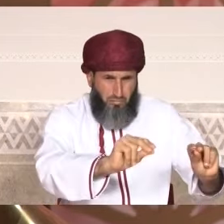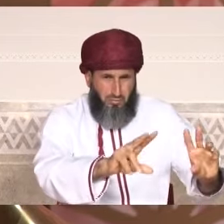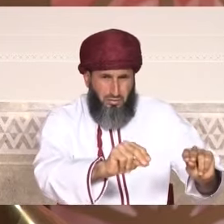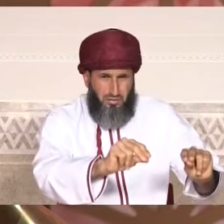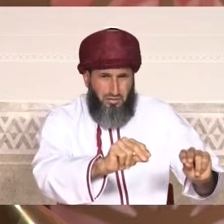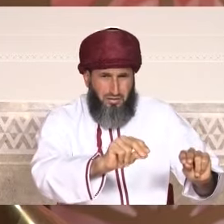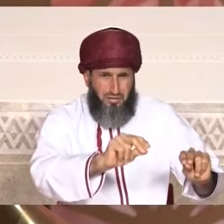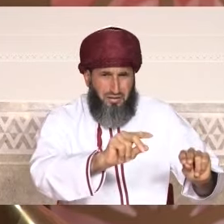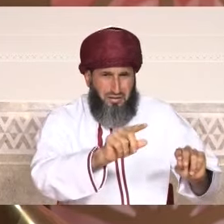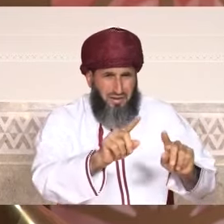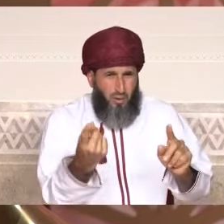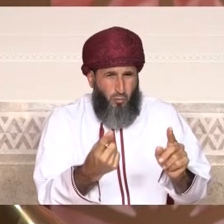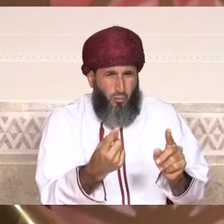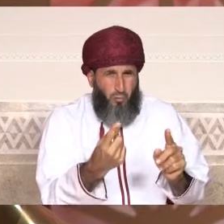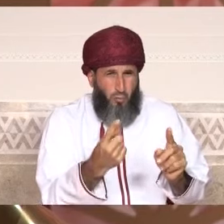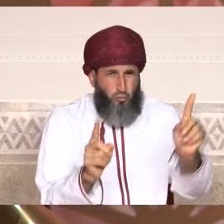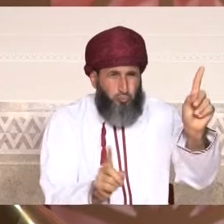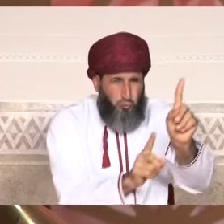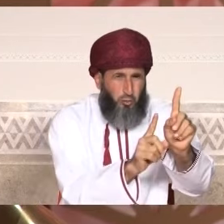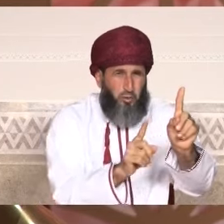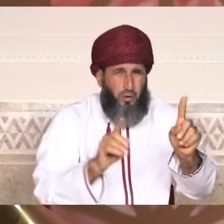أو أن الإلحاد والكفر